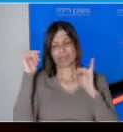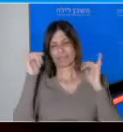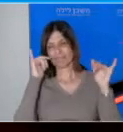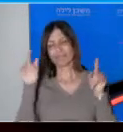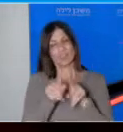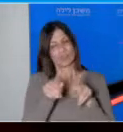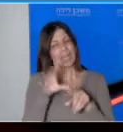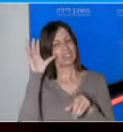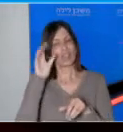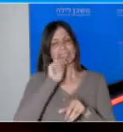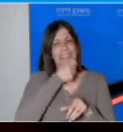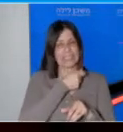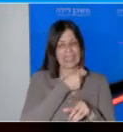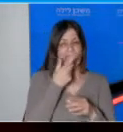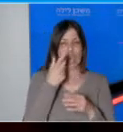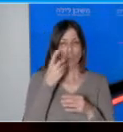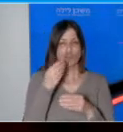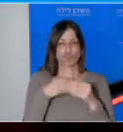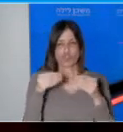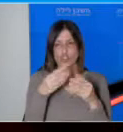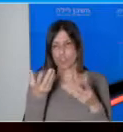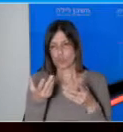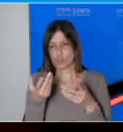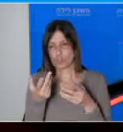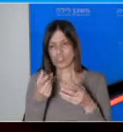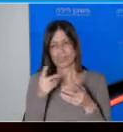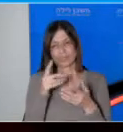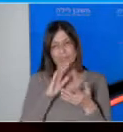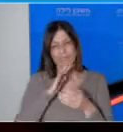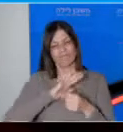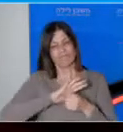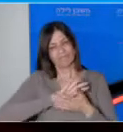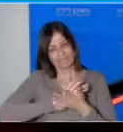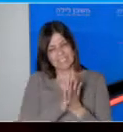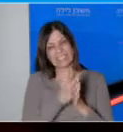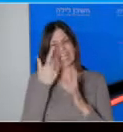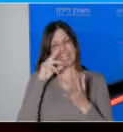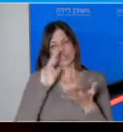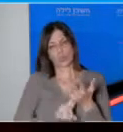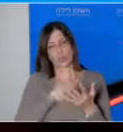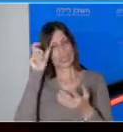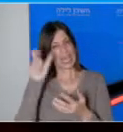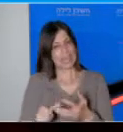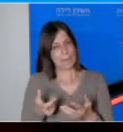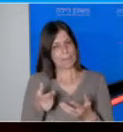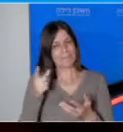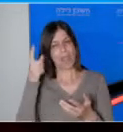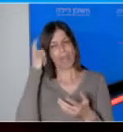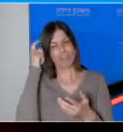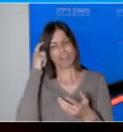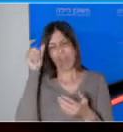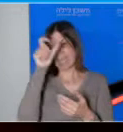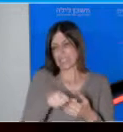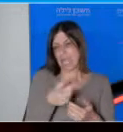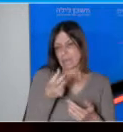עם האזנות הסתר, השימוש פשוט הדריסה ברגל גסה של כל זכות אזרח ושל המחשבה של אזרחים